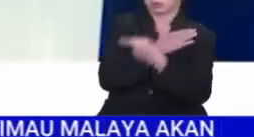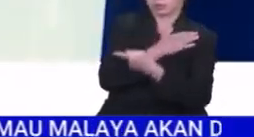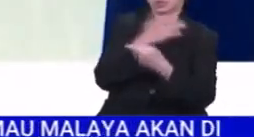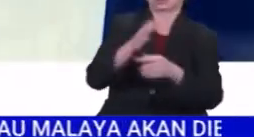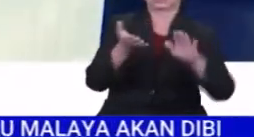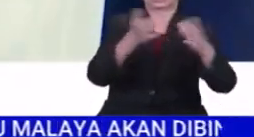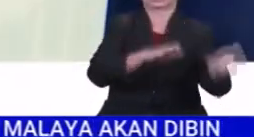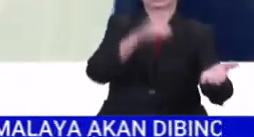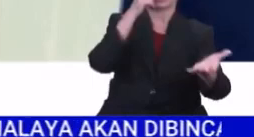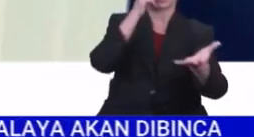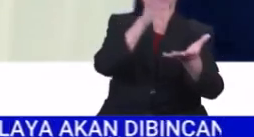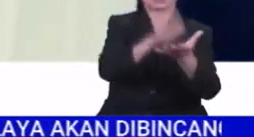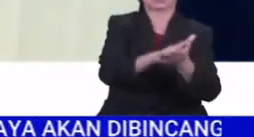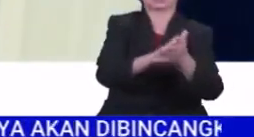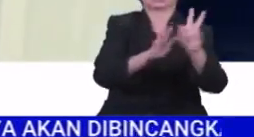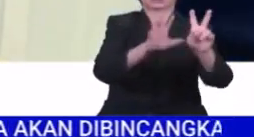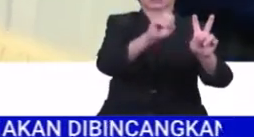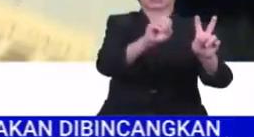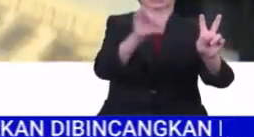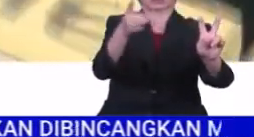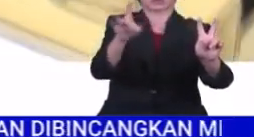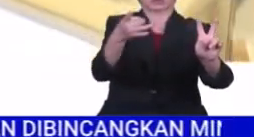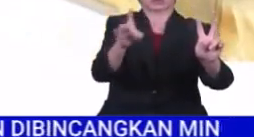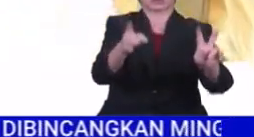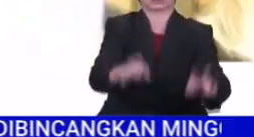selepas kematian istri Fadel